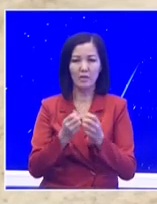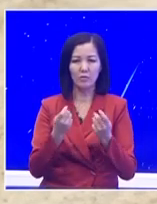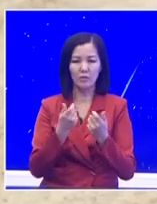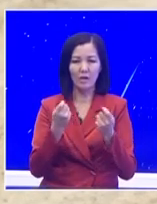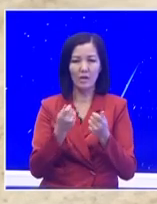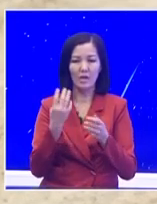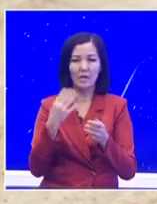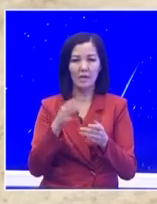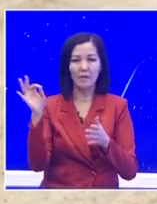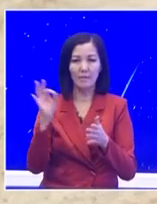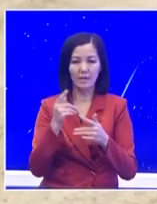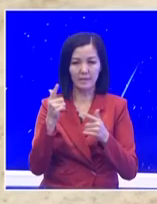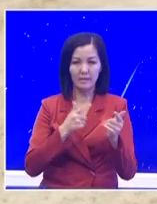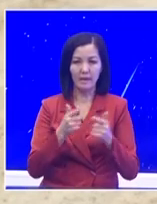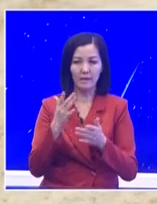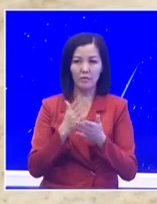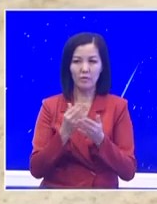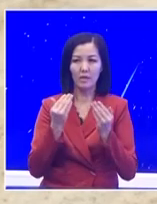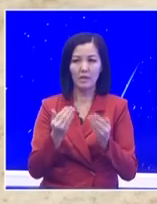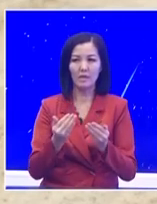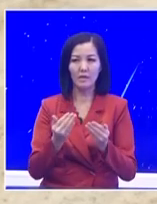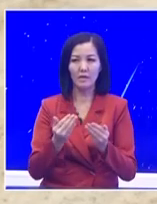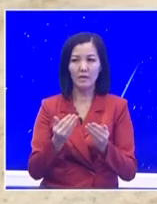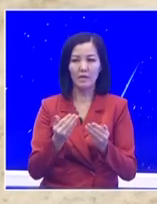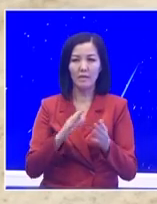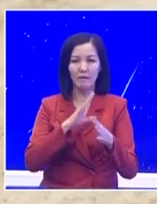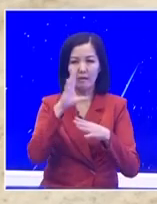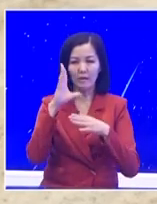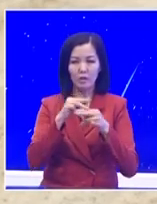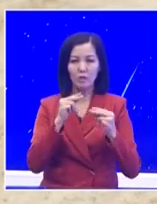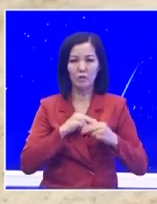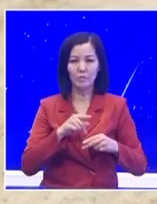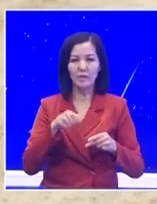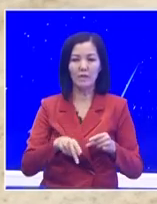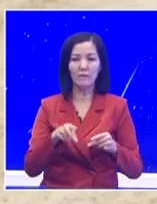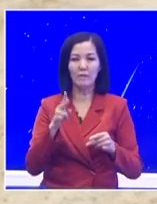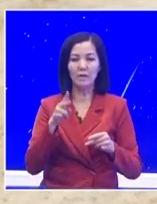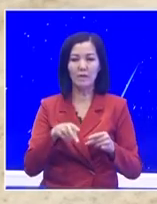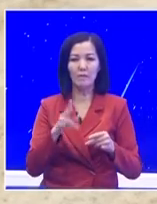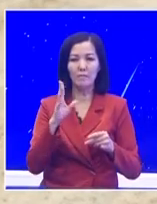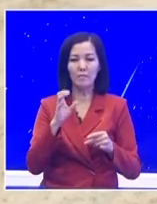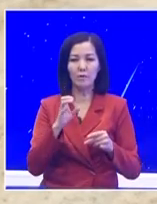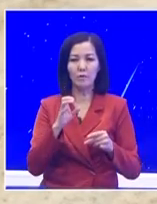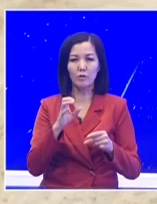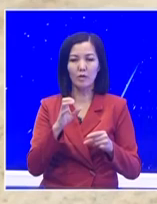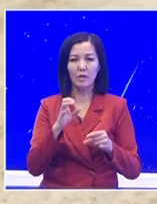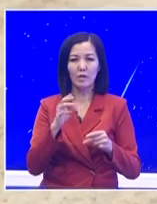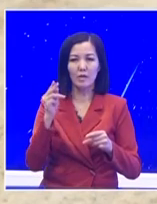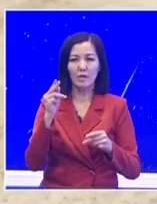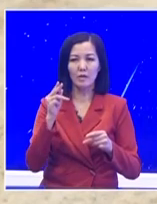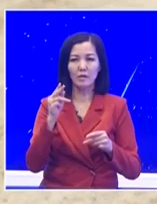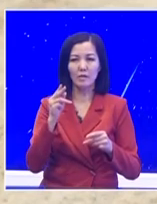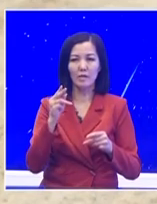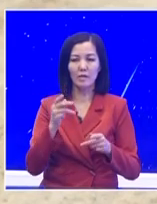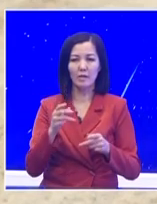тастардың 40% дайын тұр. Енді бізде қазір күндіз-түні жұмыс жасап, 2500 тоннадан астам шағыл